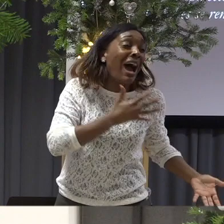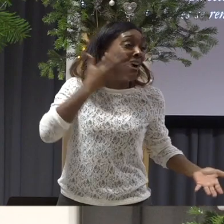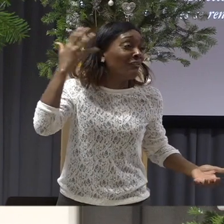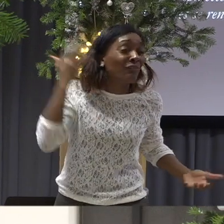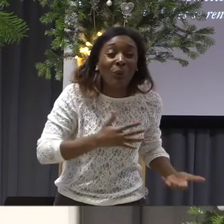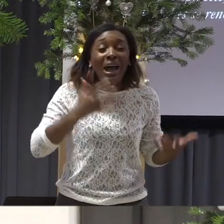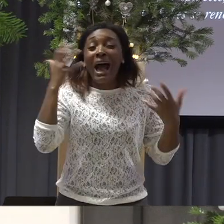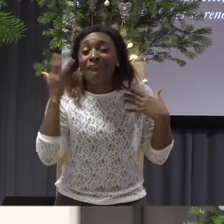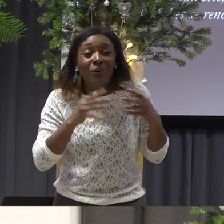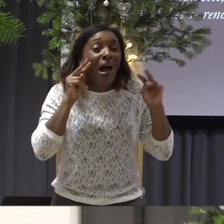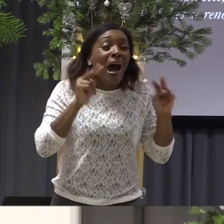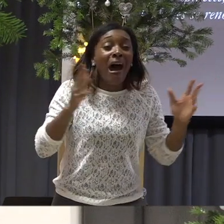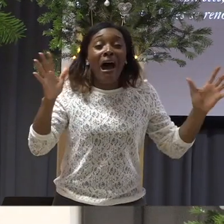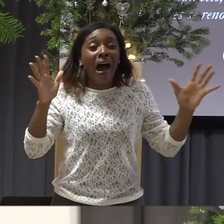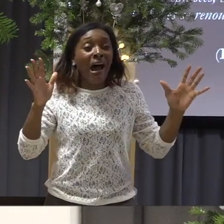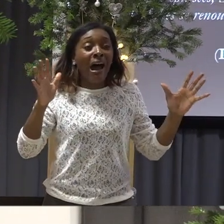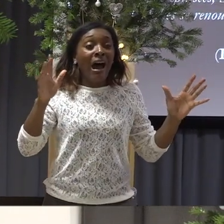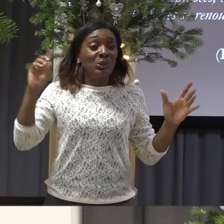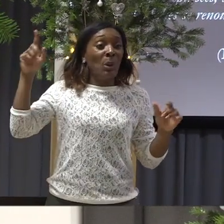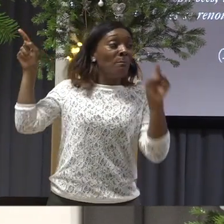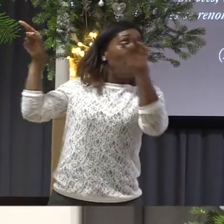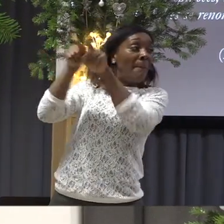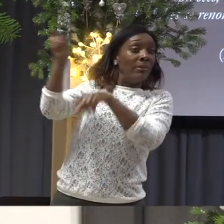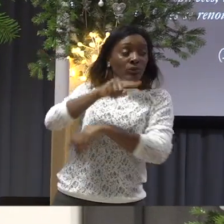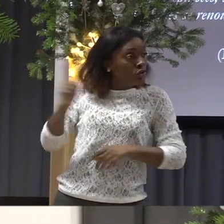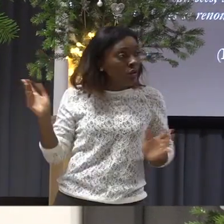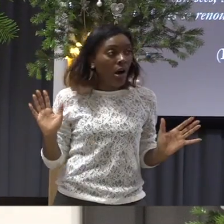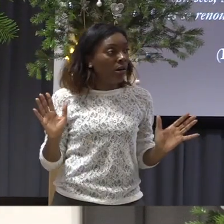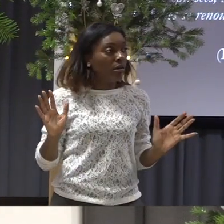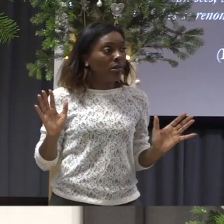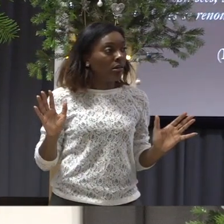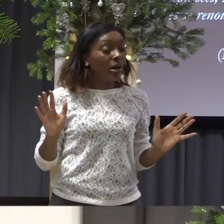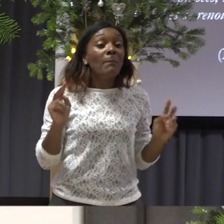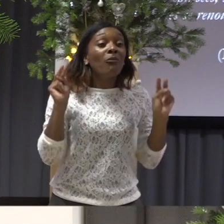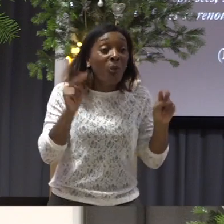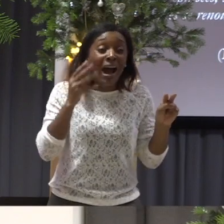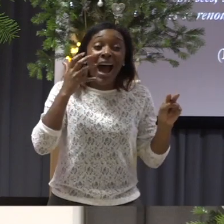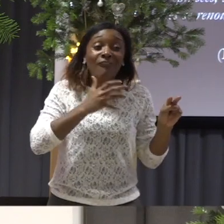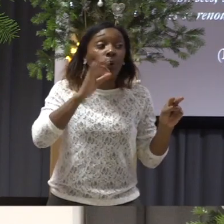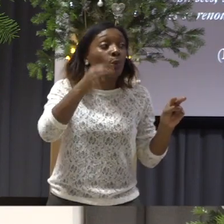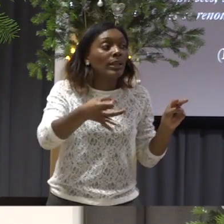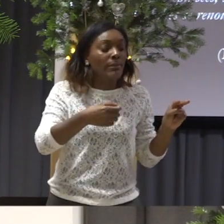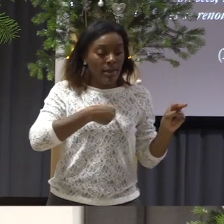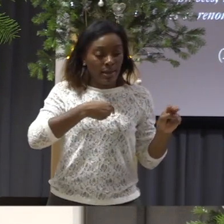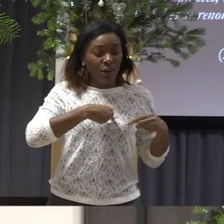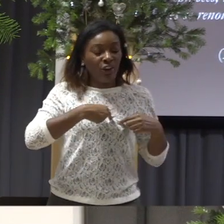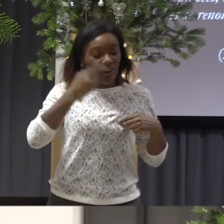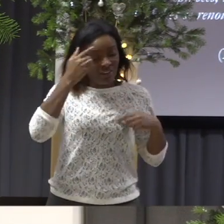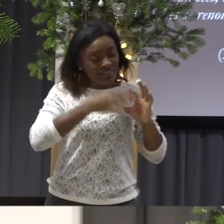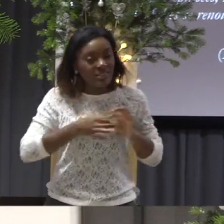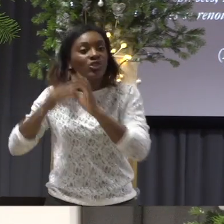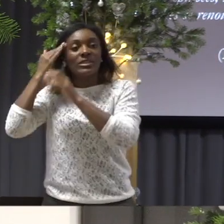veux pas regarder ce qui est figé. Je veux regarder ce qui va me donner de l'espérance. C'est que les bontés de l'Éternel, même si aujourd'hui